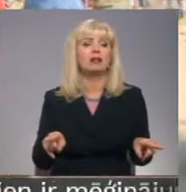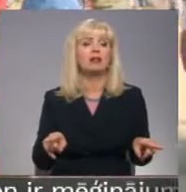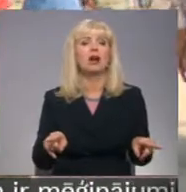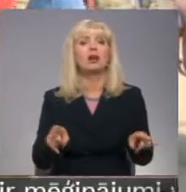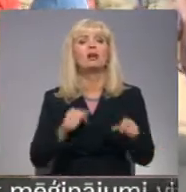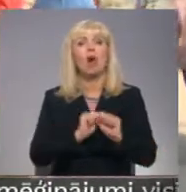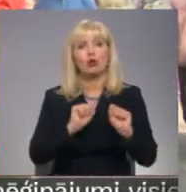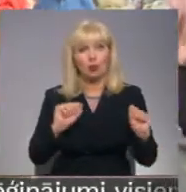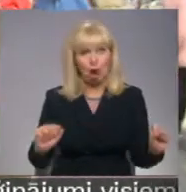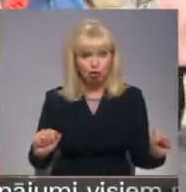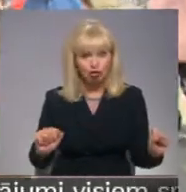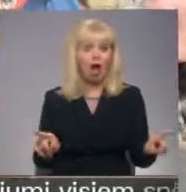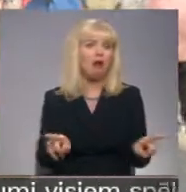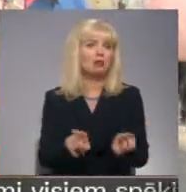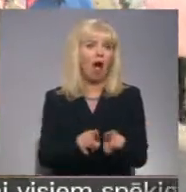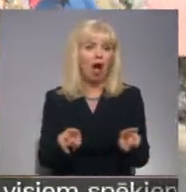Tā kā arī